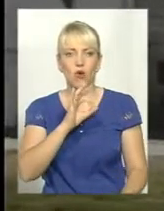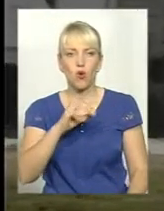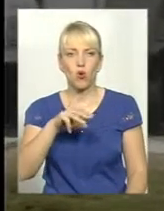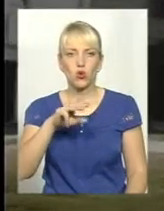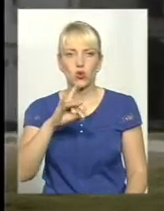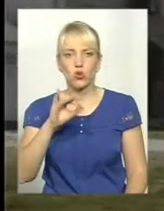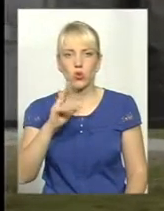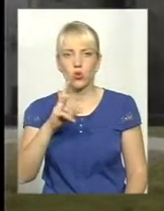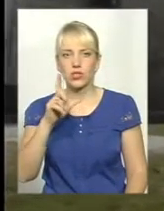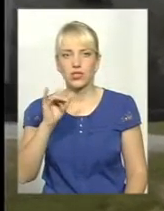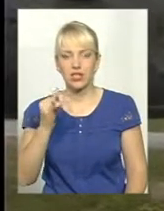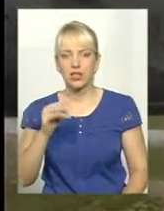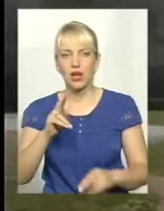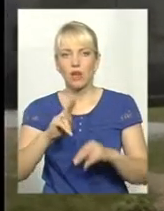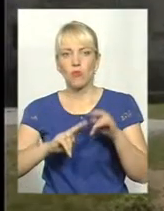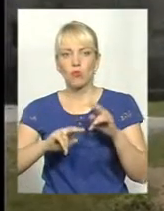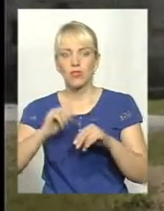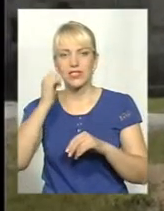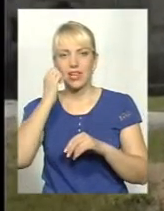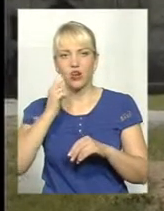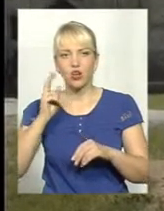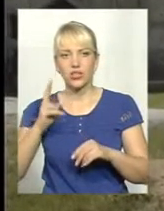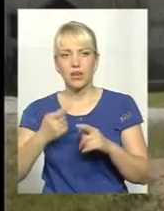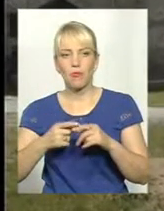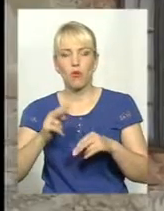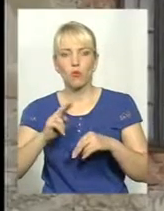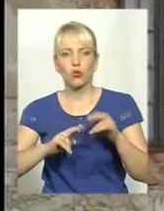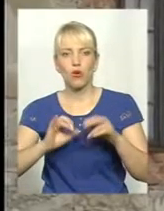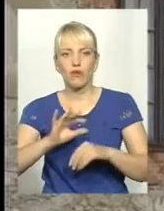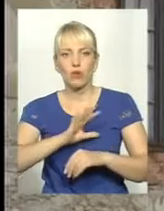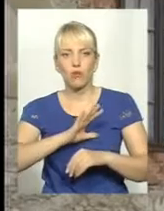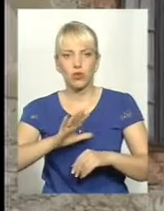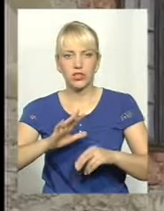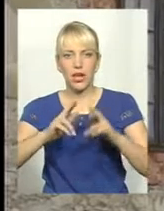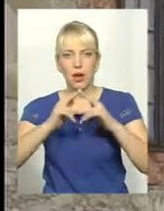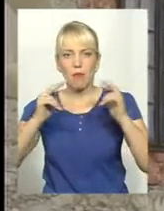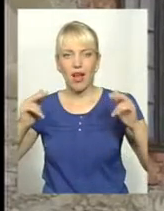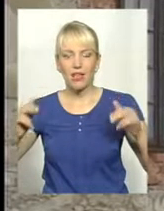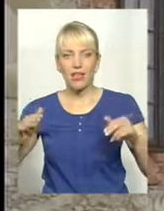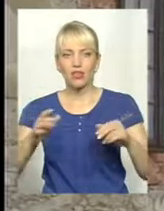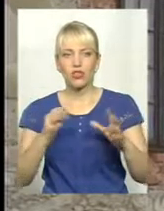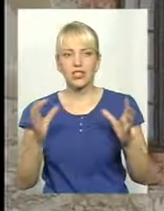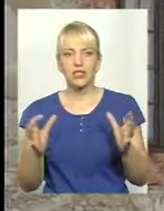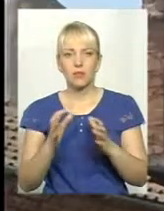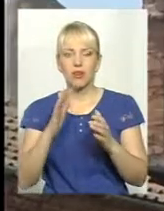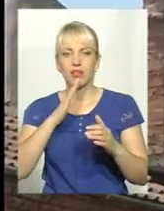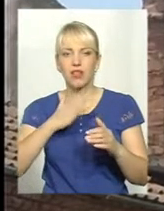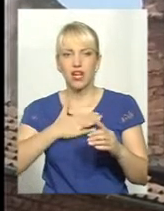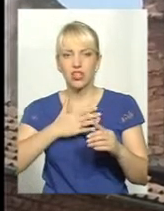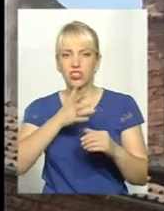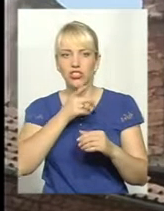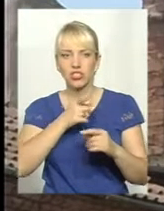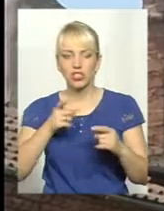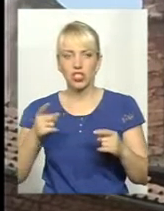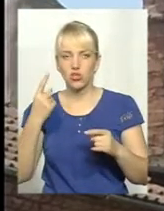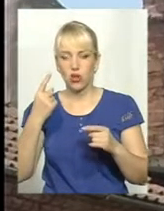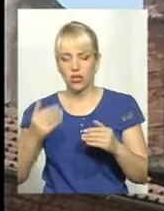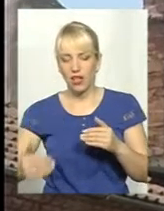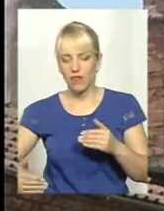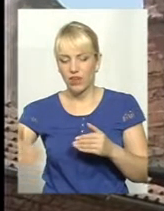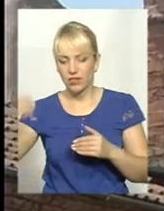історичних пам'яток, на Хмельниччині є чимало інших місць, менш відомих та не менш вагомих для становлення історії нашої області. Серед них і замок